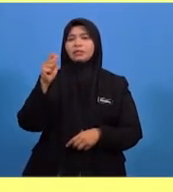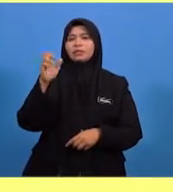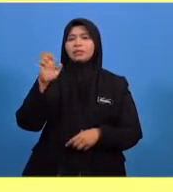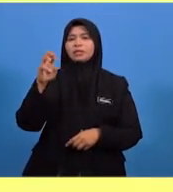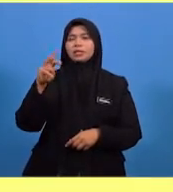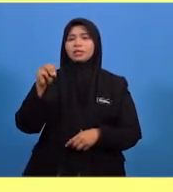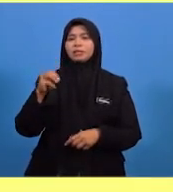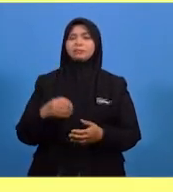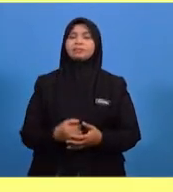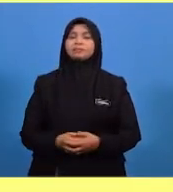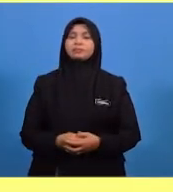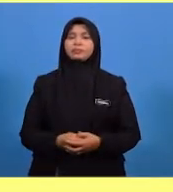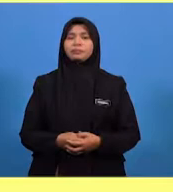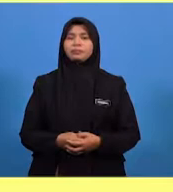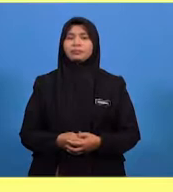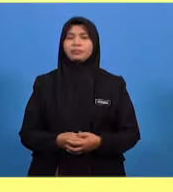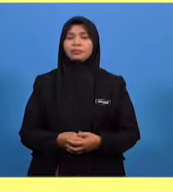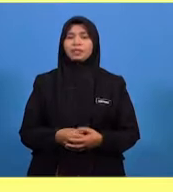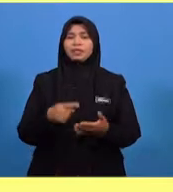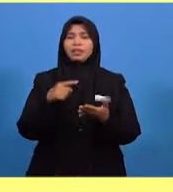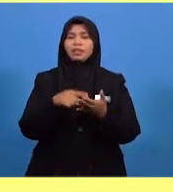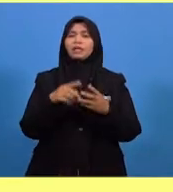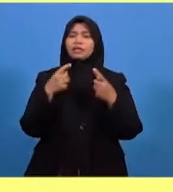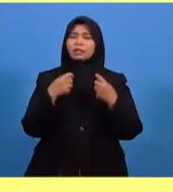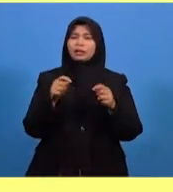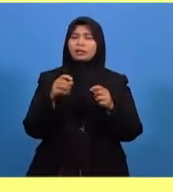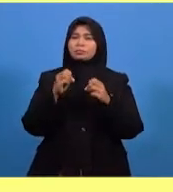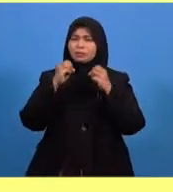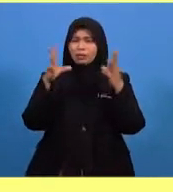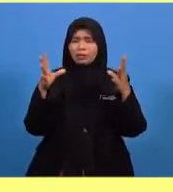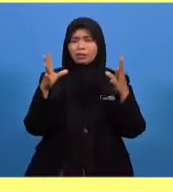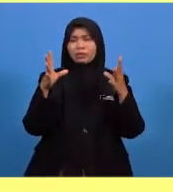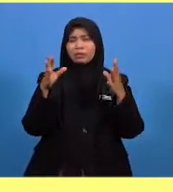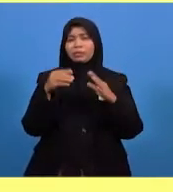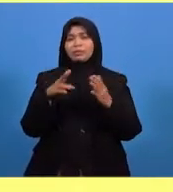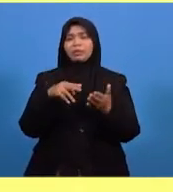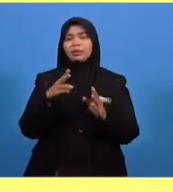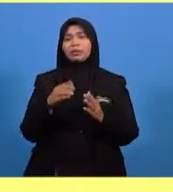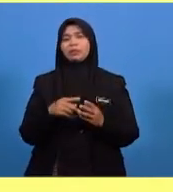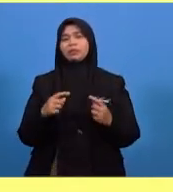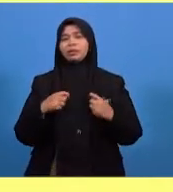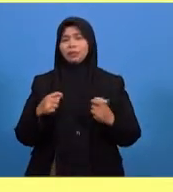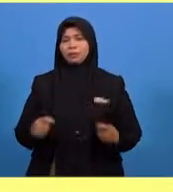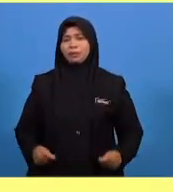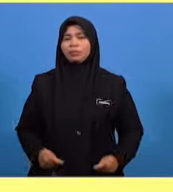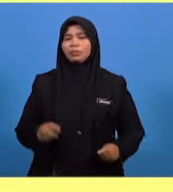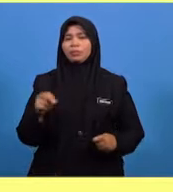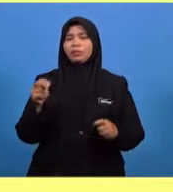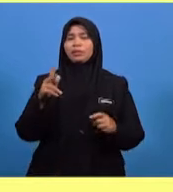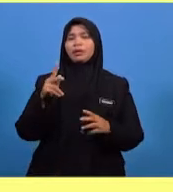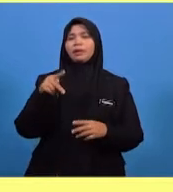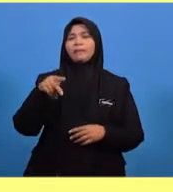ini telah Mencetuskan penumbuhan Pati kebangsaan Melayu Labuan